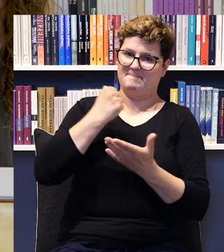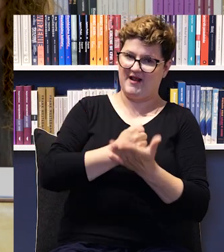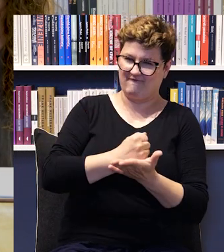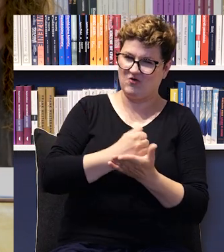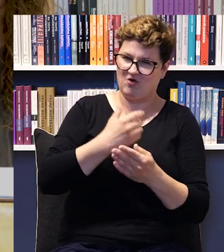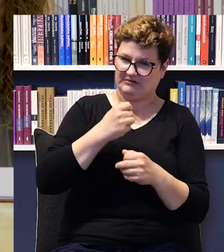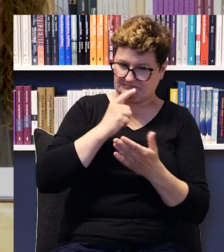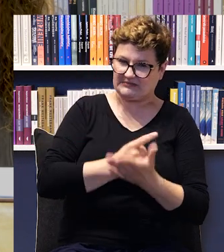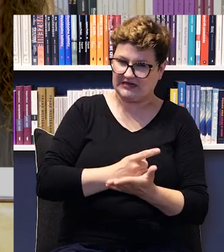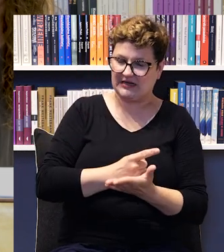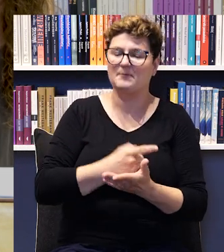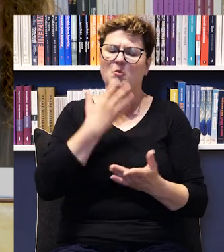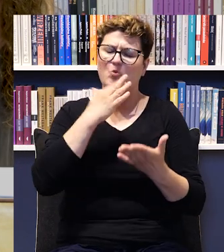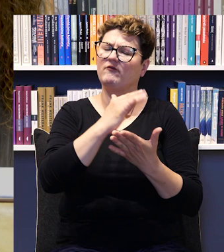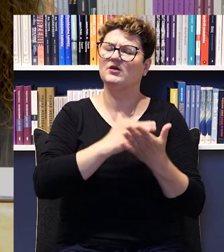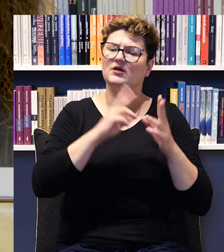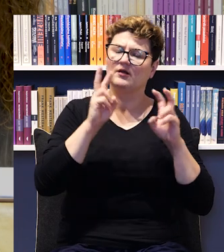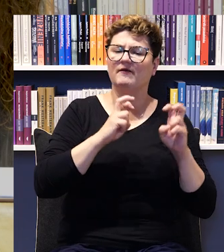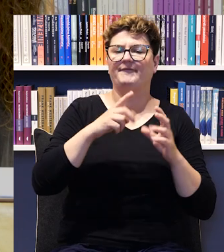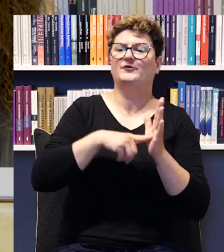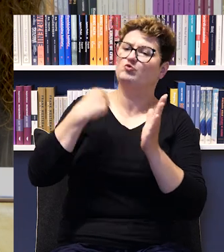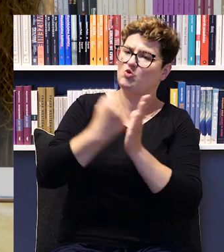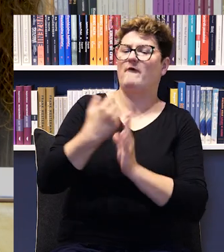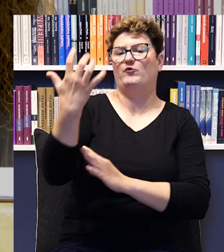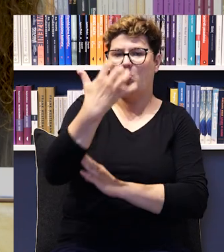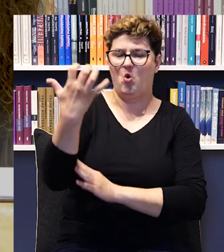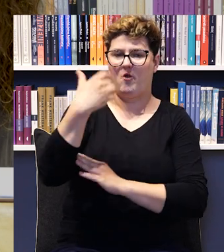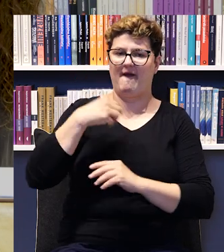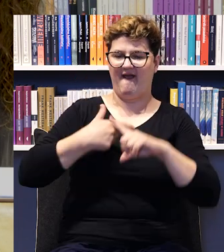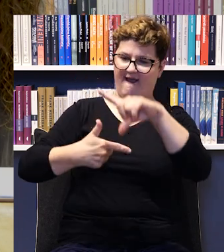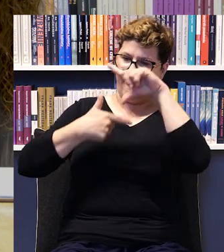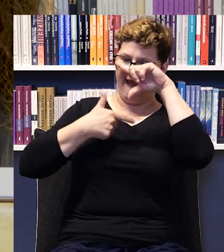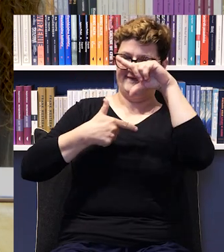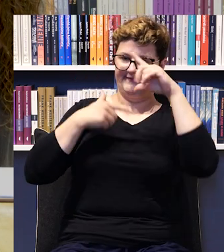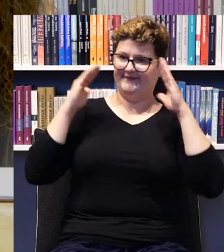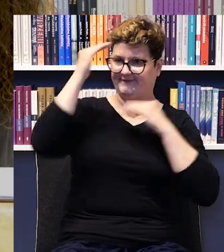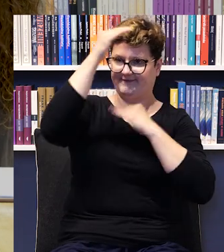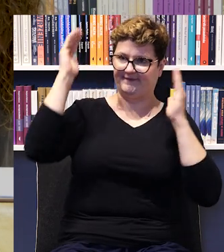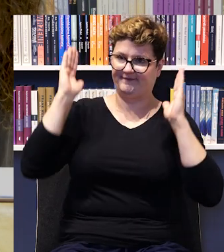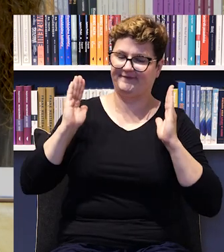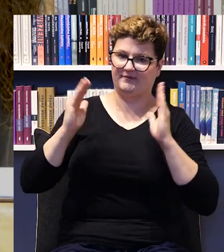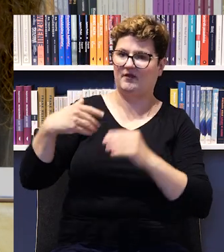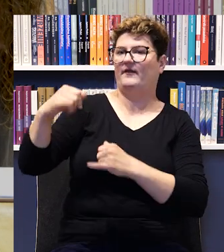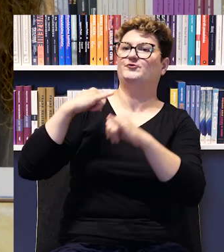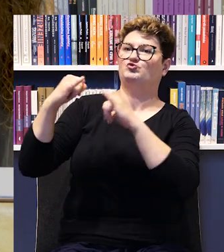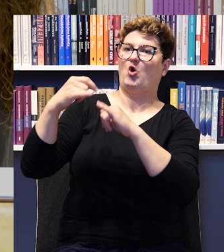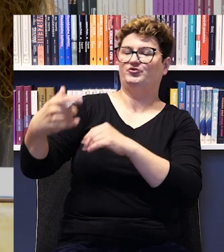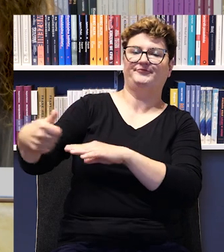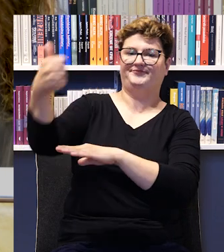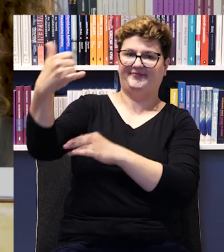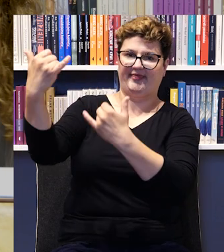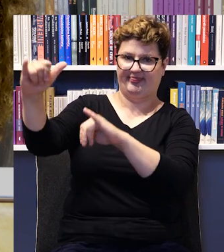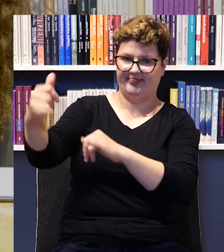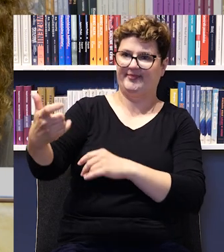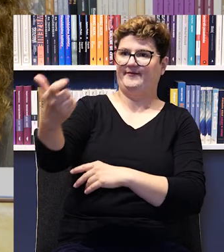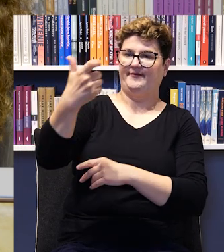pewnym momencie, znowu stałam się oglądana, zamknięta w kadrze, którym zarządza ktoś inny, i zauważam ze zdziwieniem, że to mi